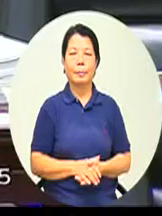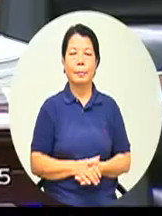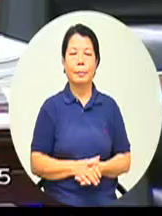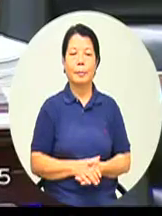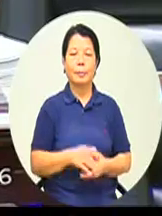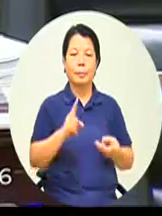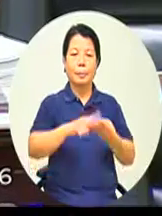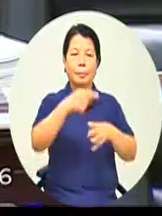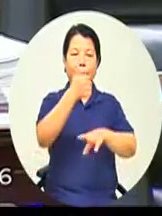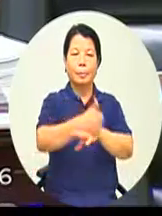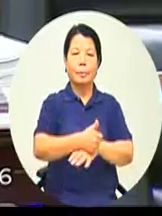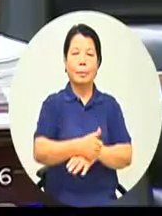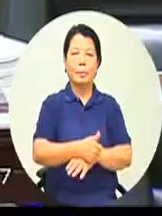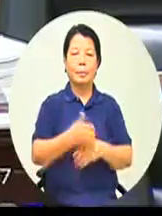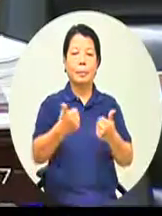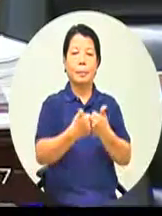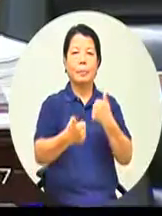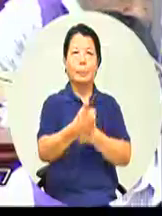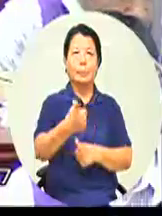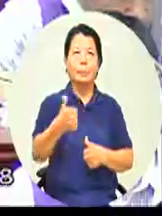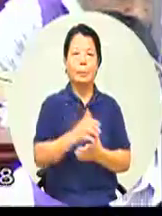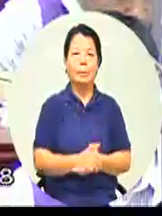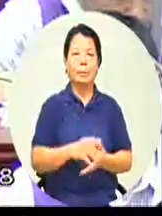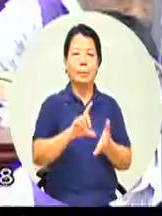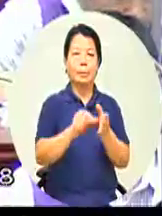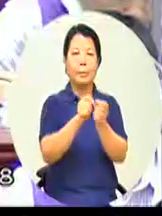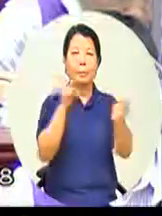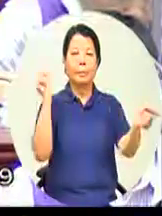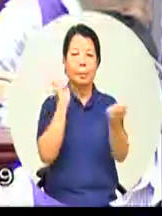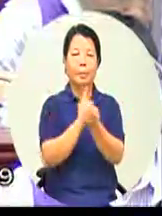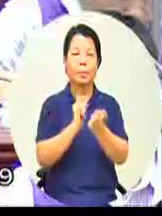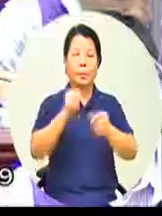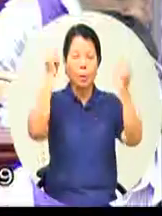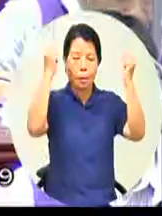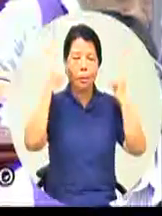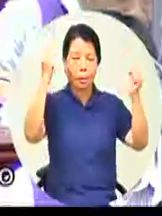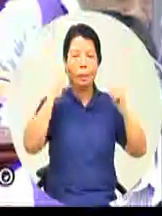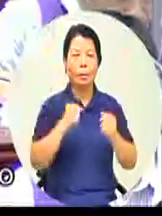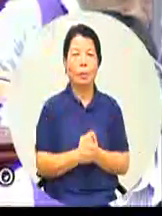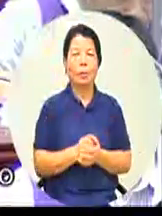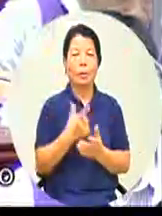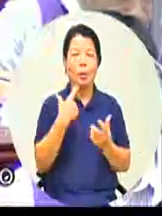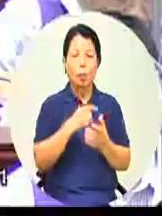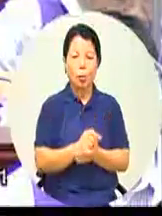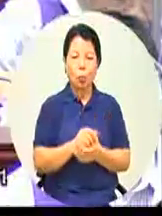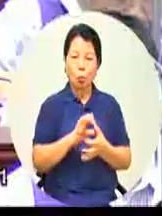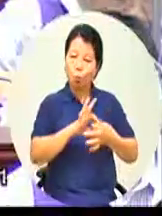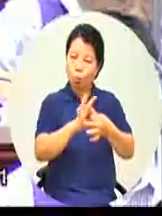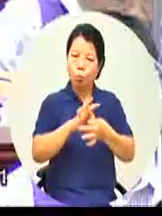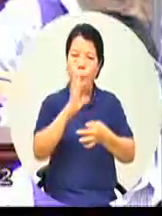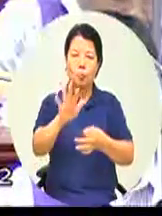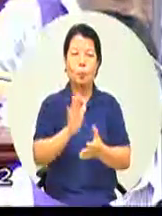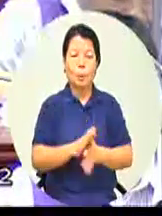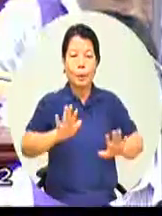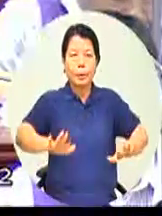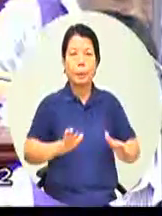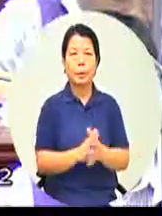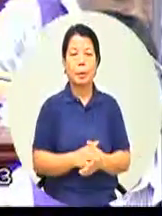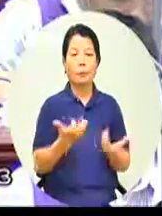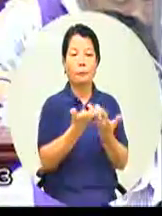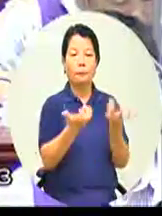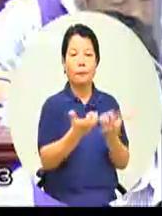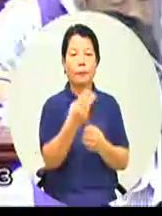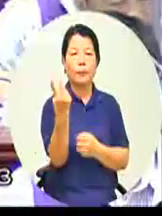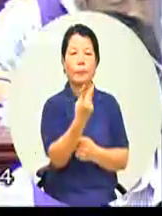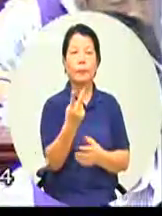主席还有议员哦，谢谢。议员长期以来对体育运动事务的一个关心哈，那目前大概我分两个部分